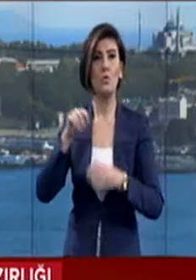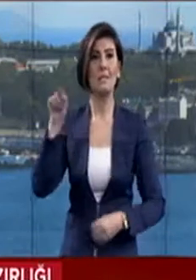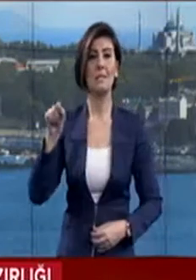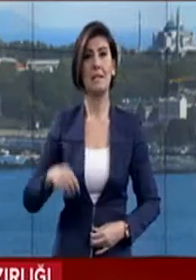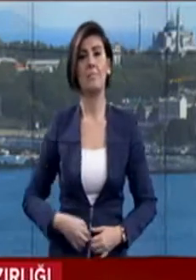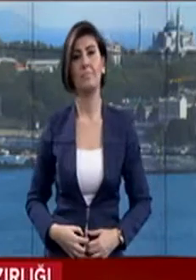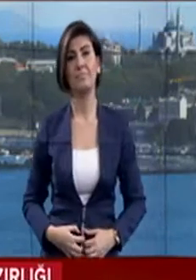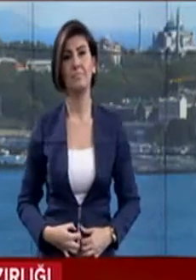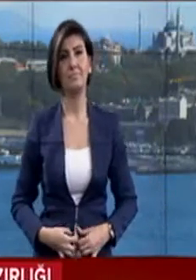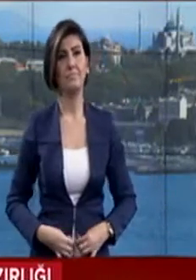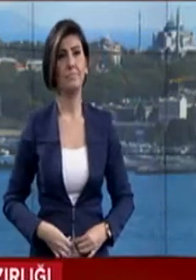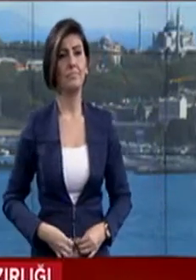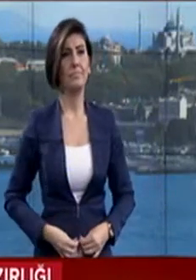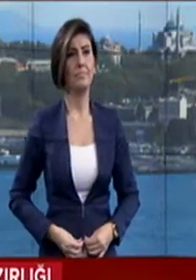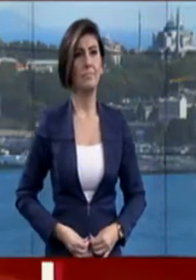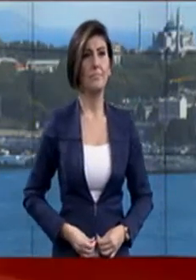bırakalım.